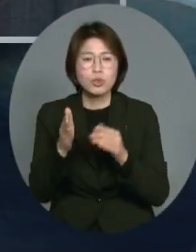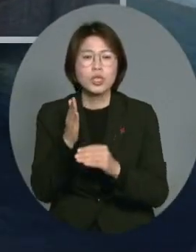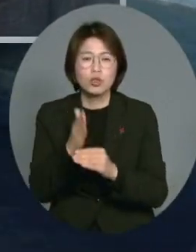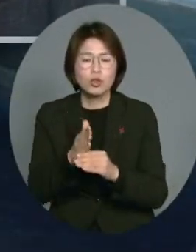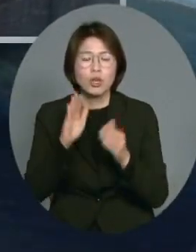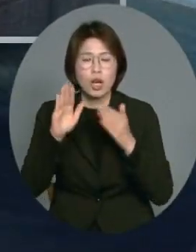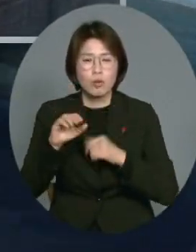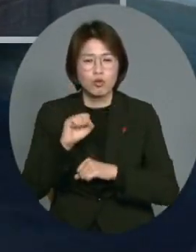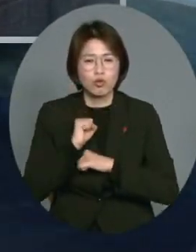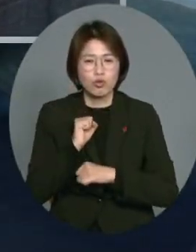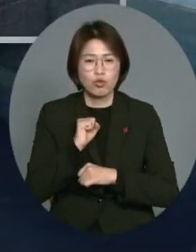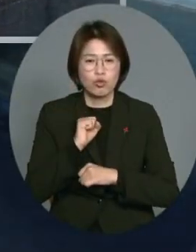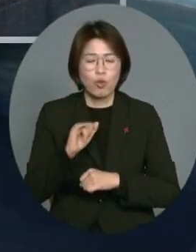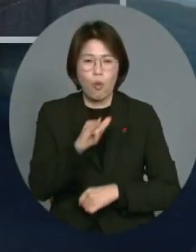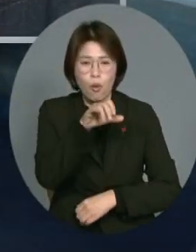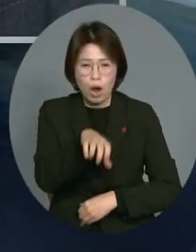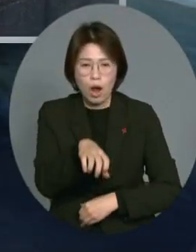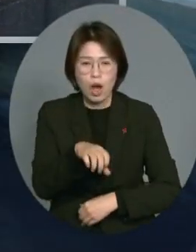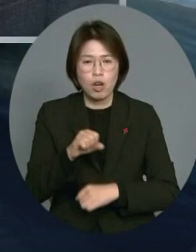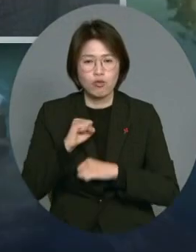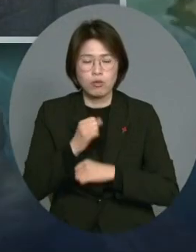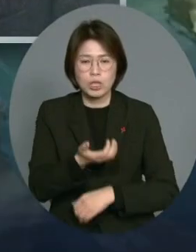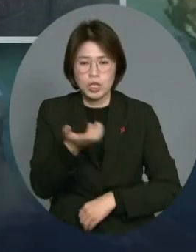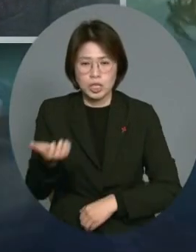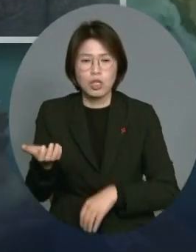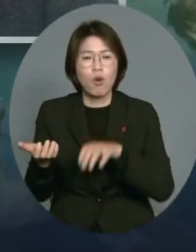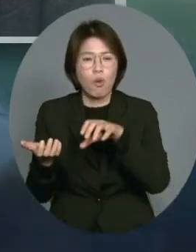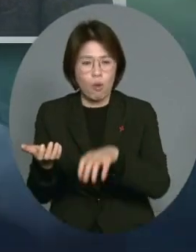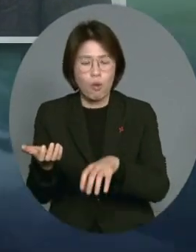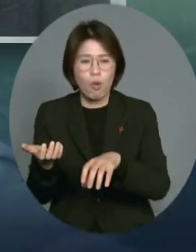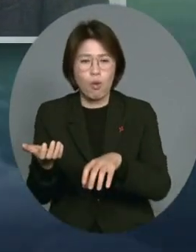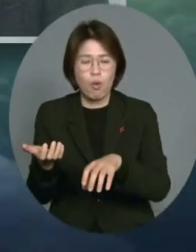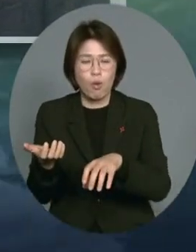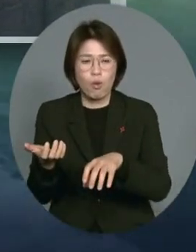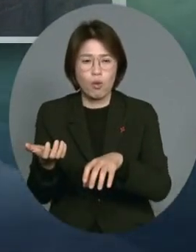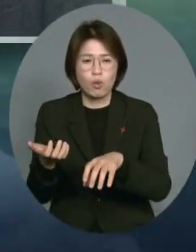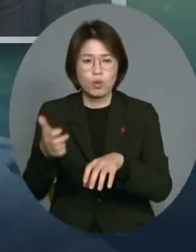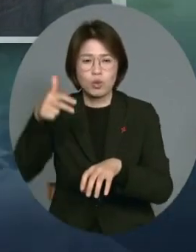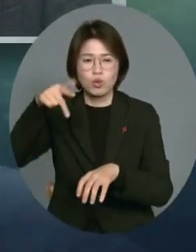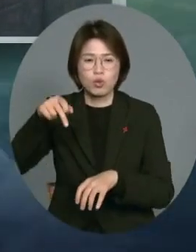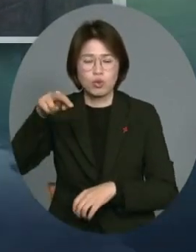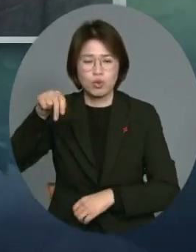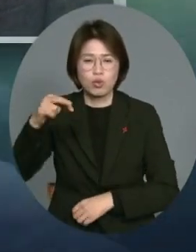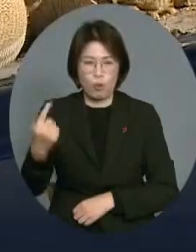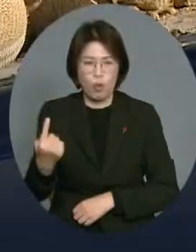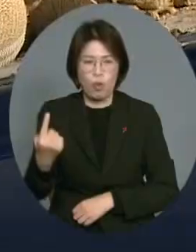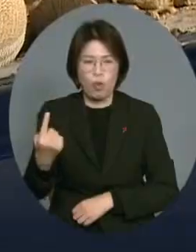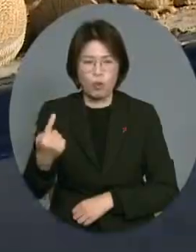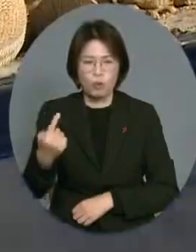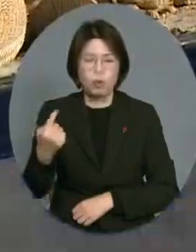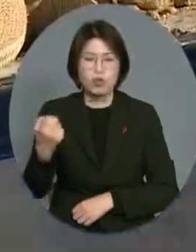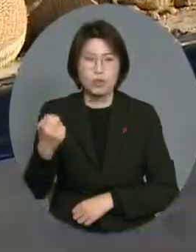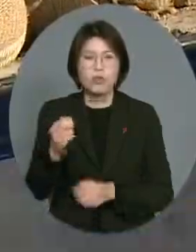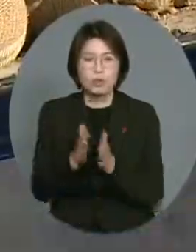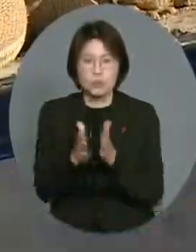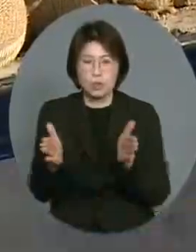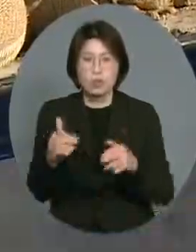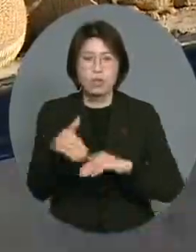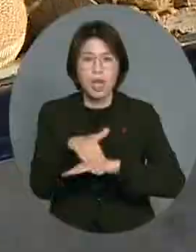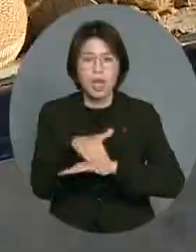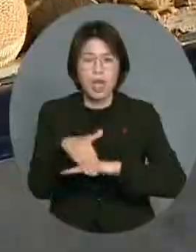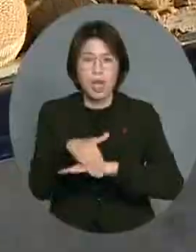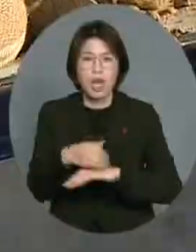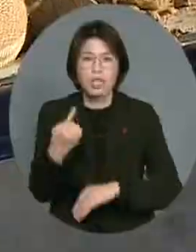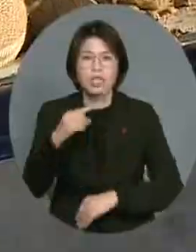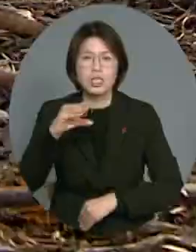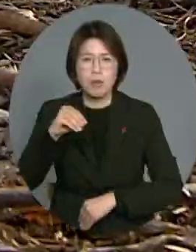있는 군공항하고 군사시설 부적지 등에 중수도 개념을 도입합니다. 천만 그루